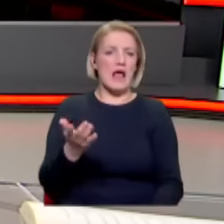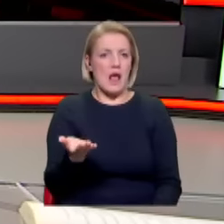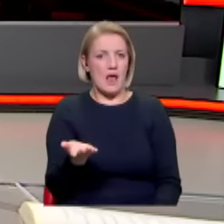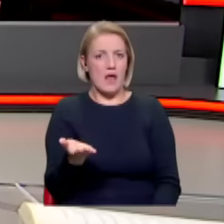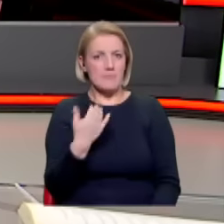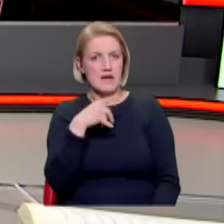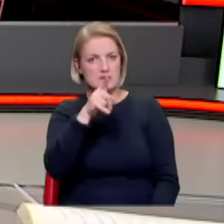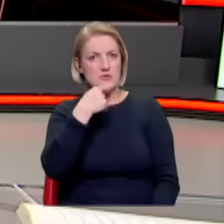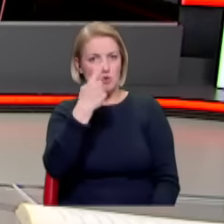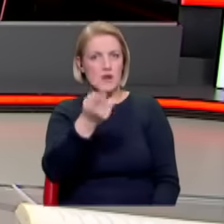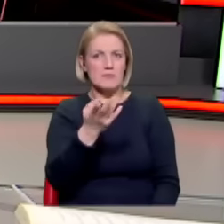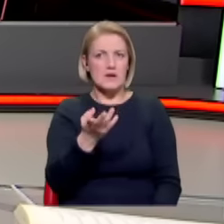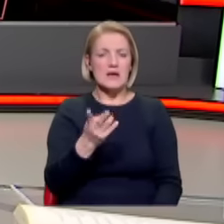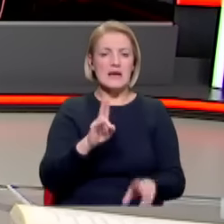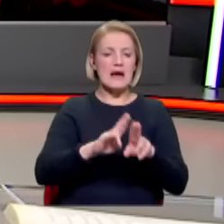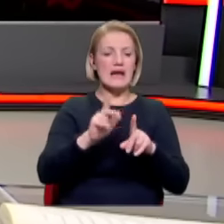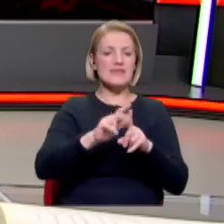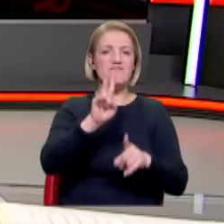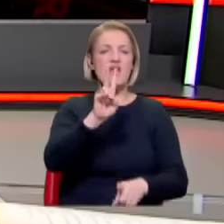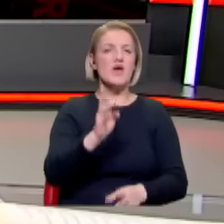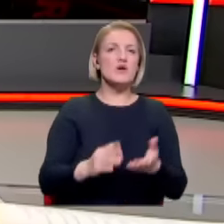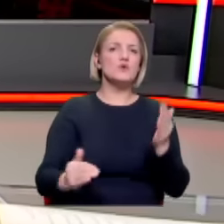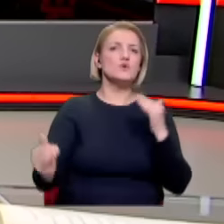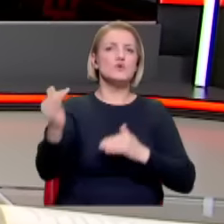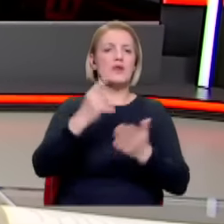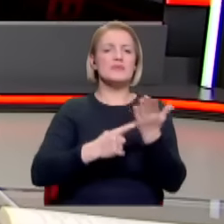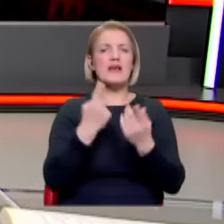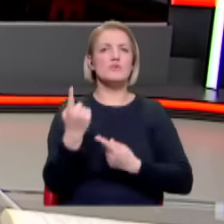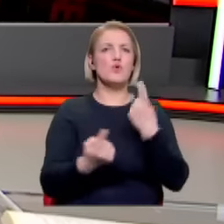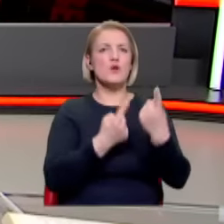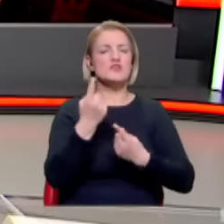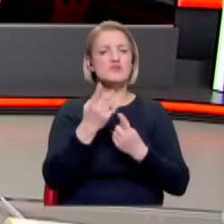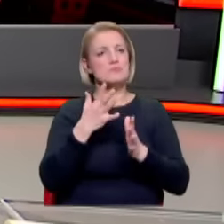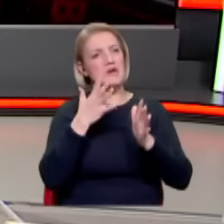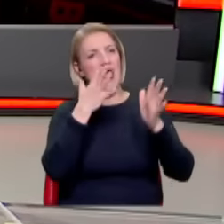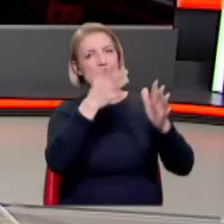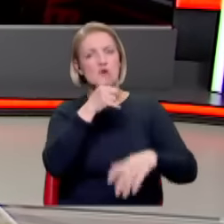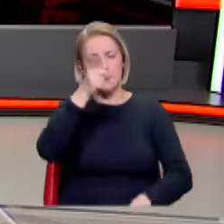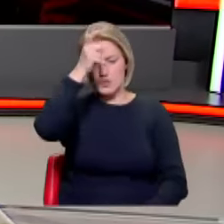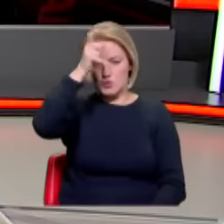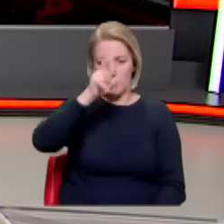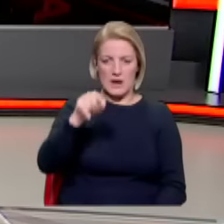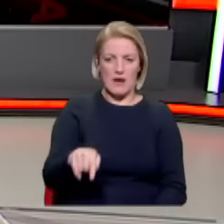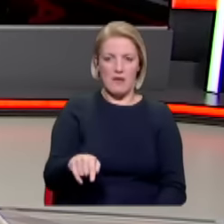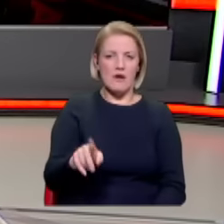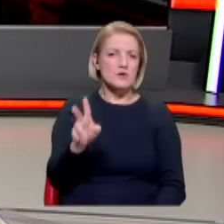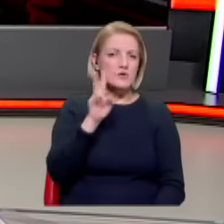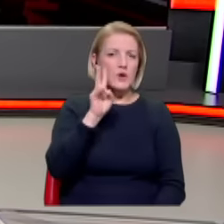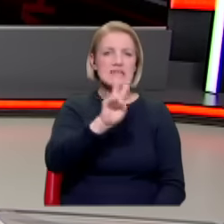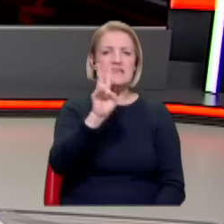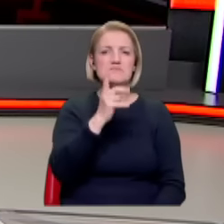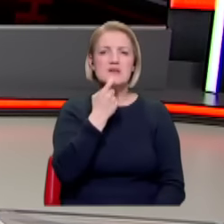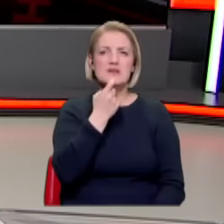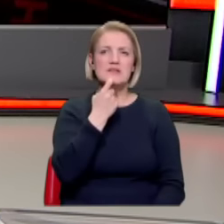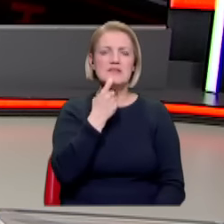peki ben size şunu söyleyeyim. Katma değeri yüksek teknoloji ürünü ihracatı. Türkiye son 20